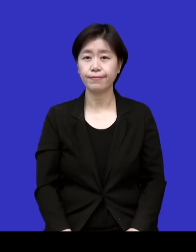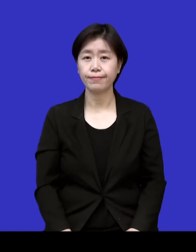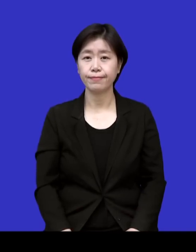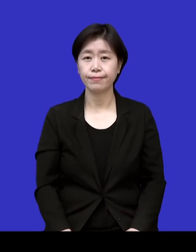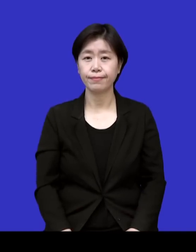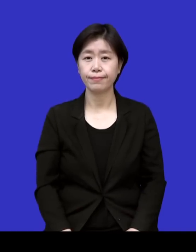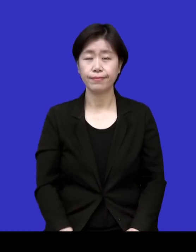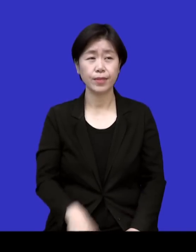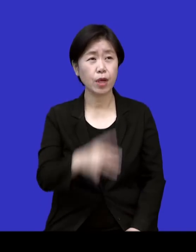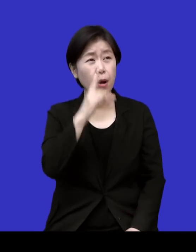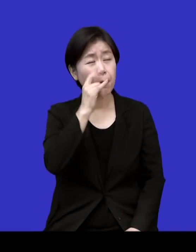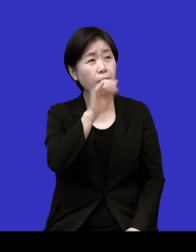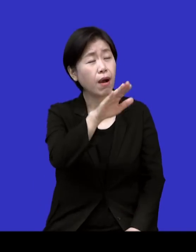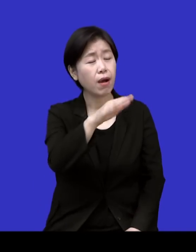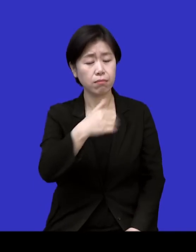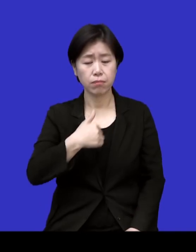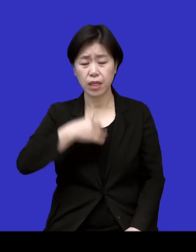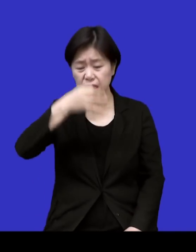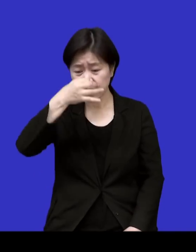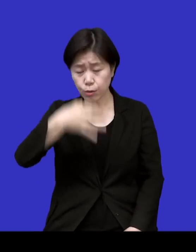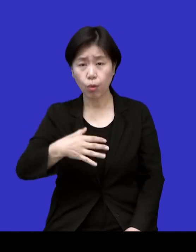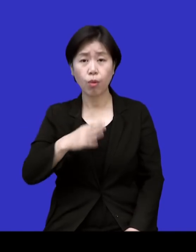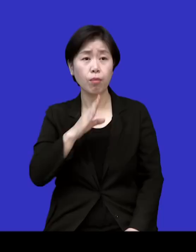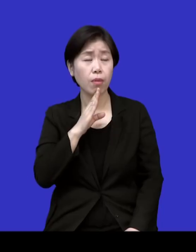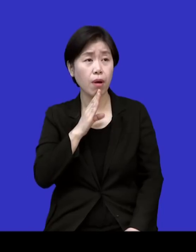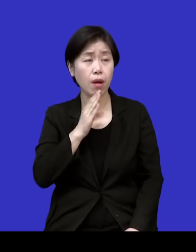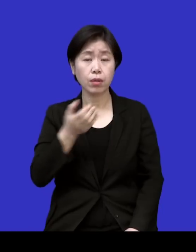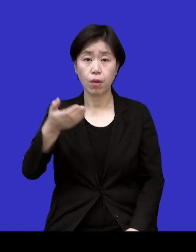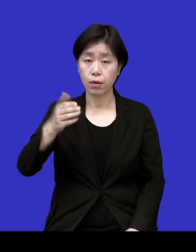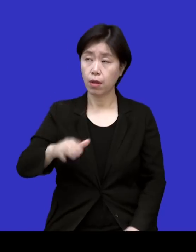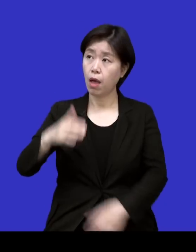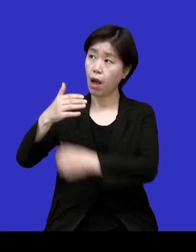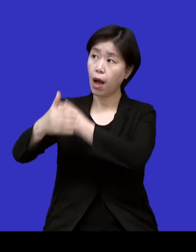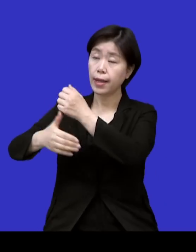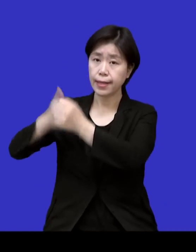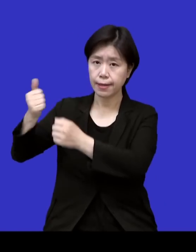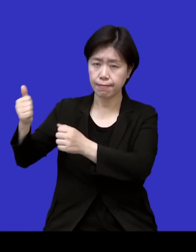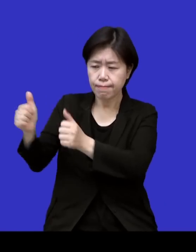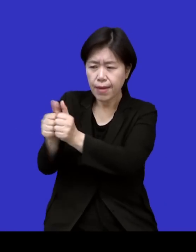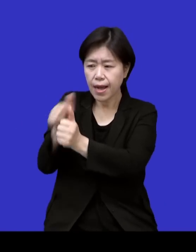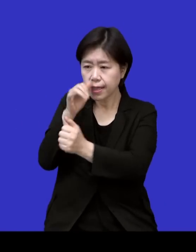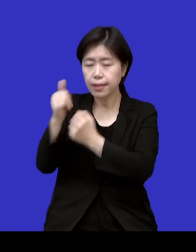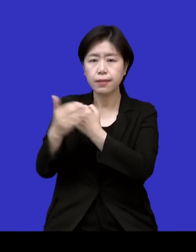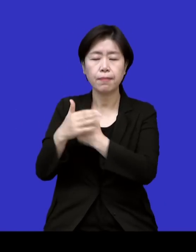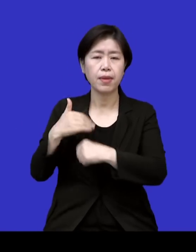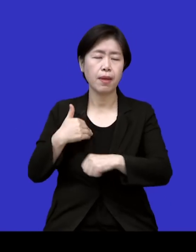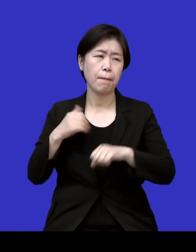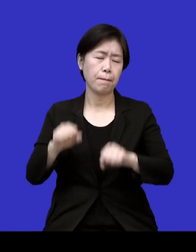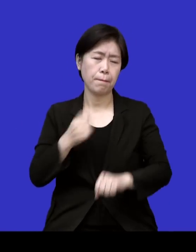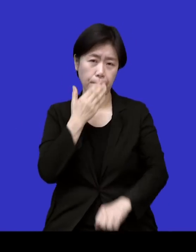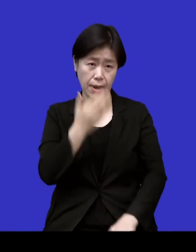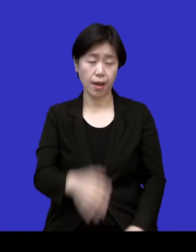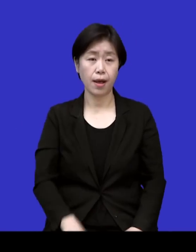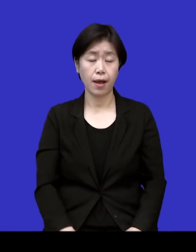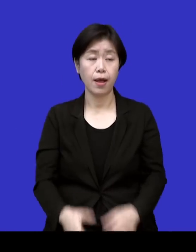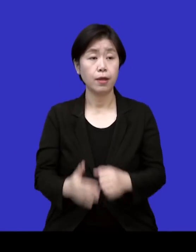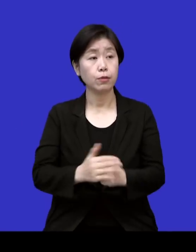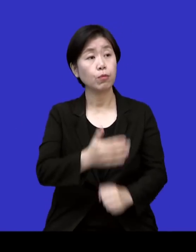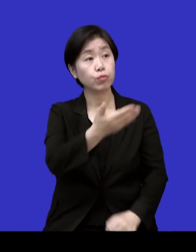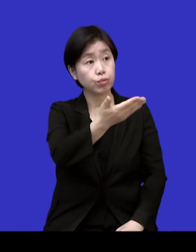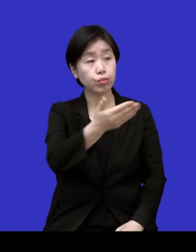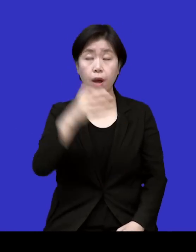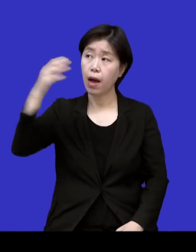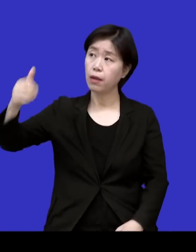엄마, 내가 정말 힘들었는데 하나님이 없었다면 나는 정말 못 견뎠을 것 같다. 네. 그러니까 엄마도 하나님을